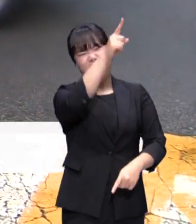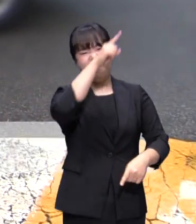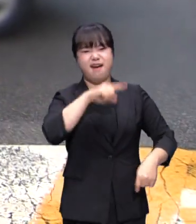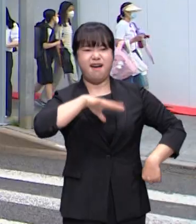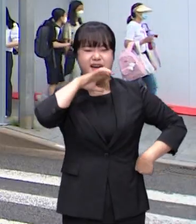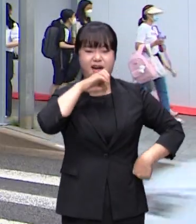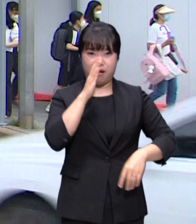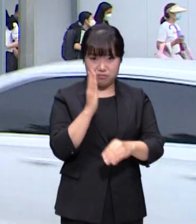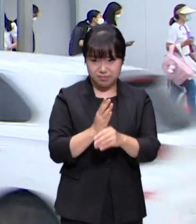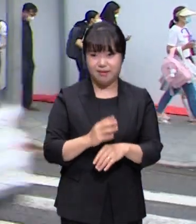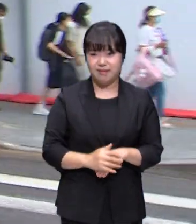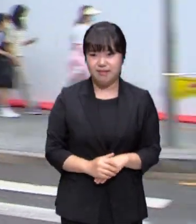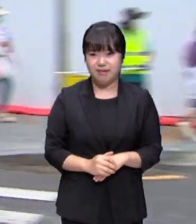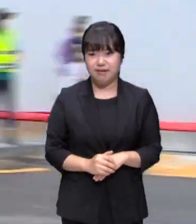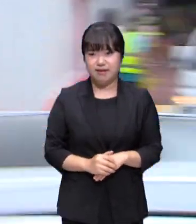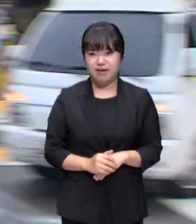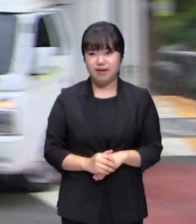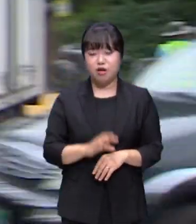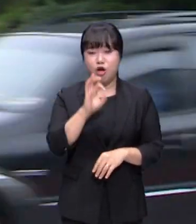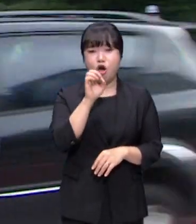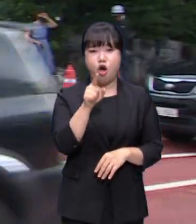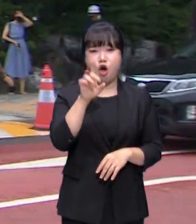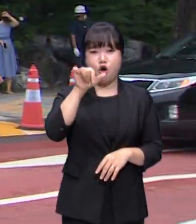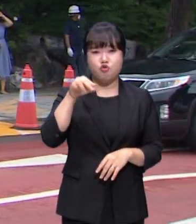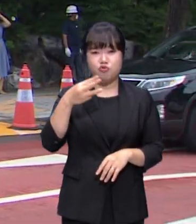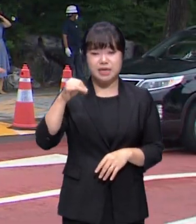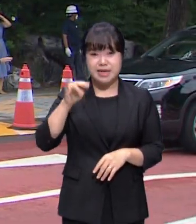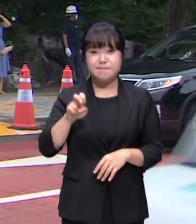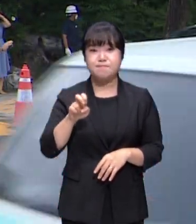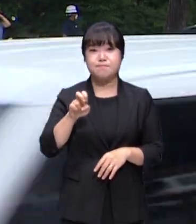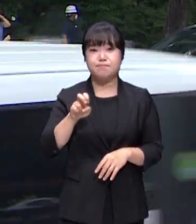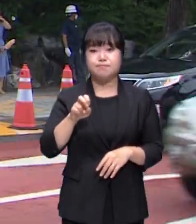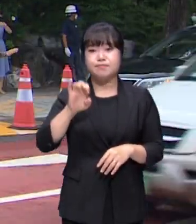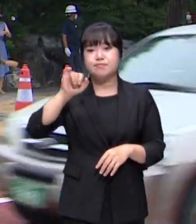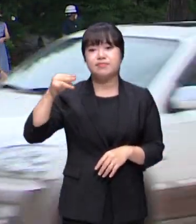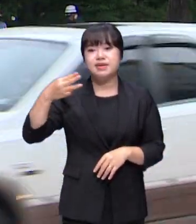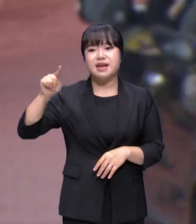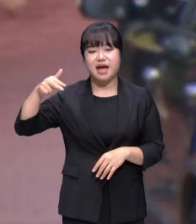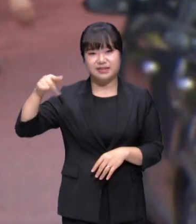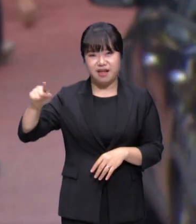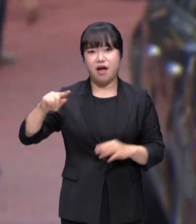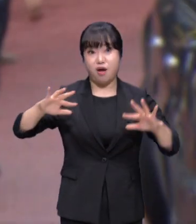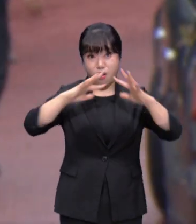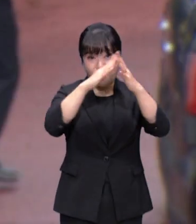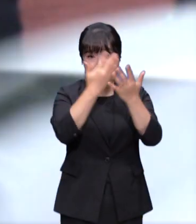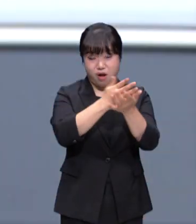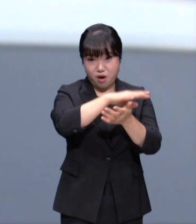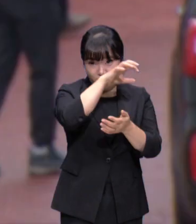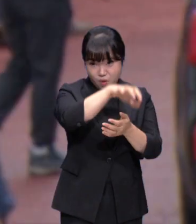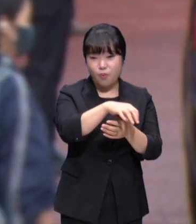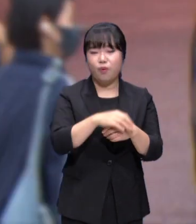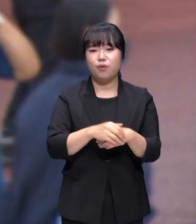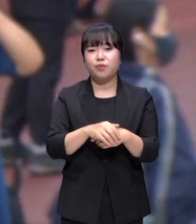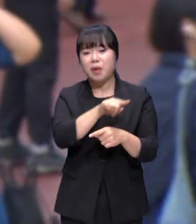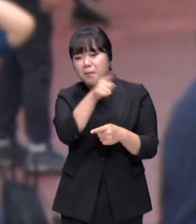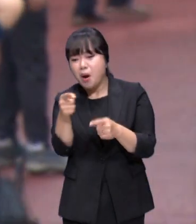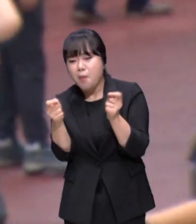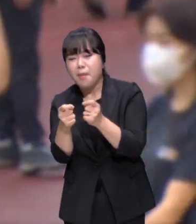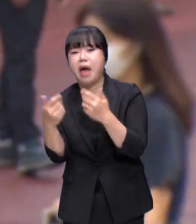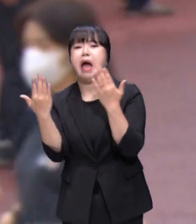묻습니다. 어울림 플라자 공사 현장 바로 옆 백석초등학교의 개학 첫날 등교길